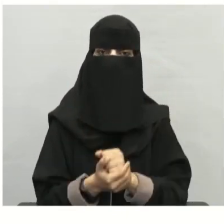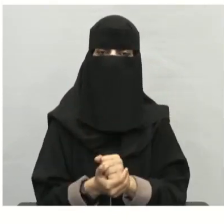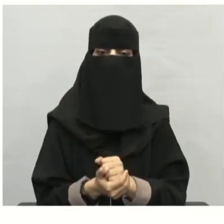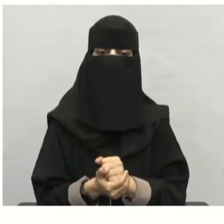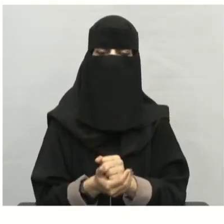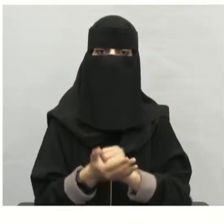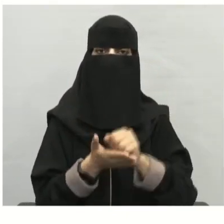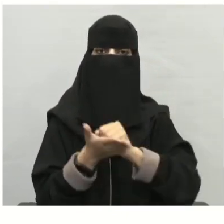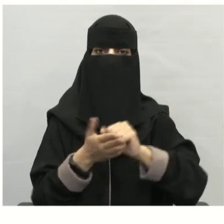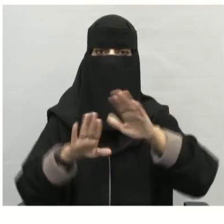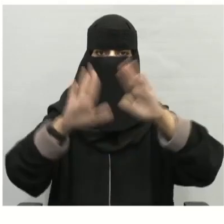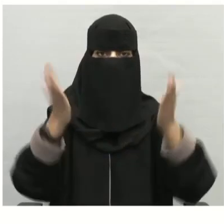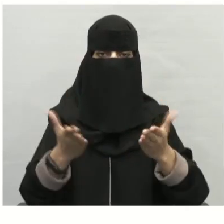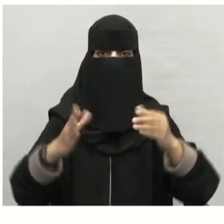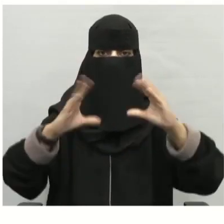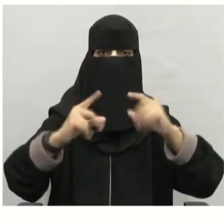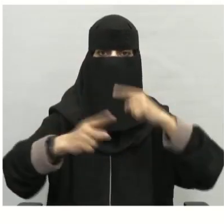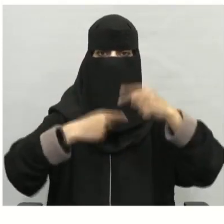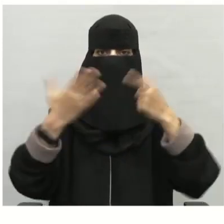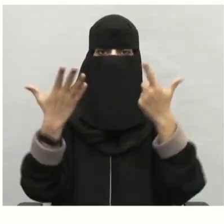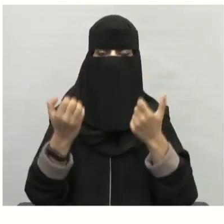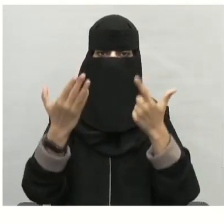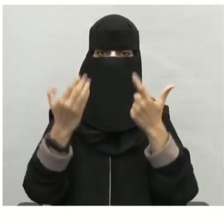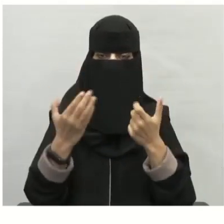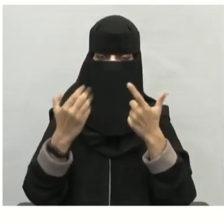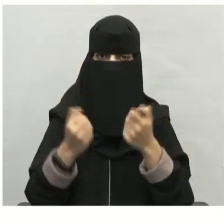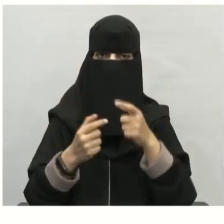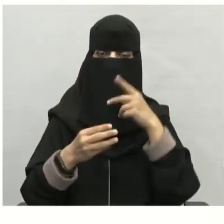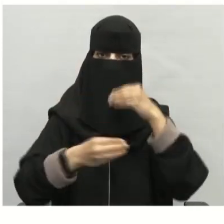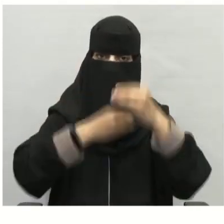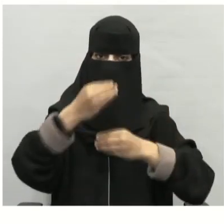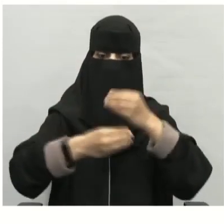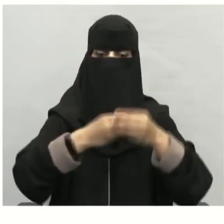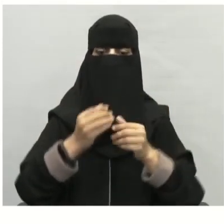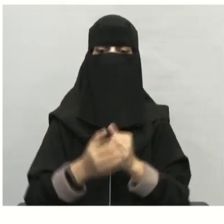غسل مفرش السرير والغطاء اسبوعيا او تغييره